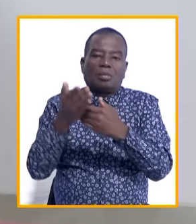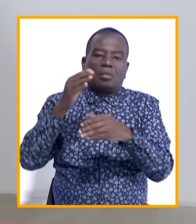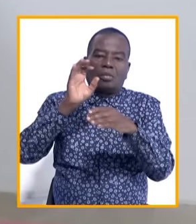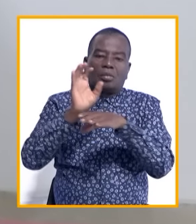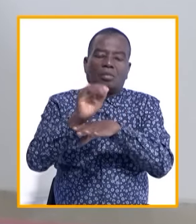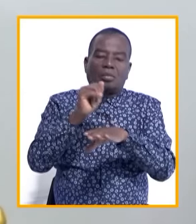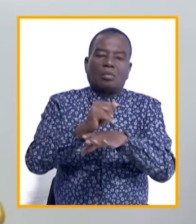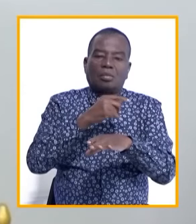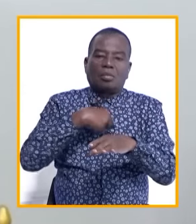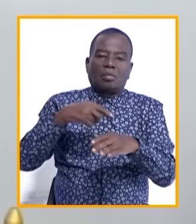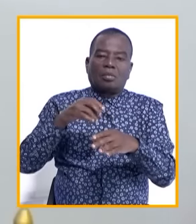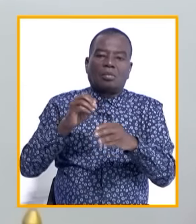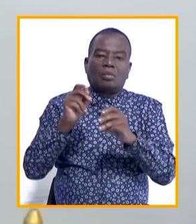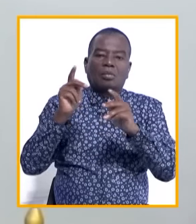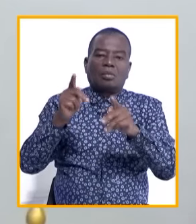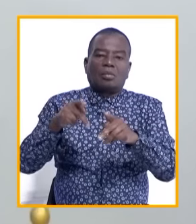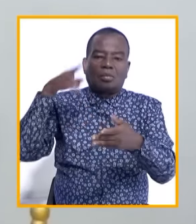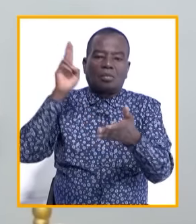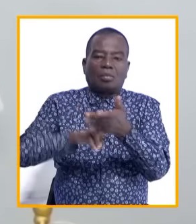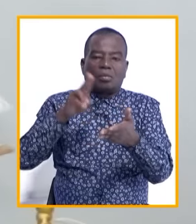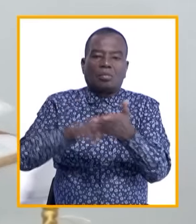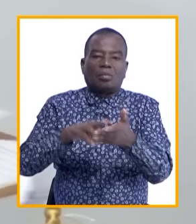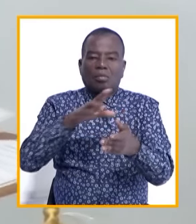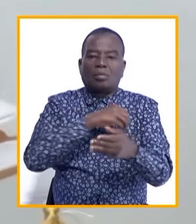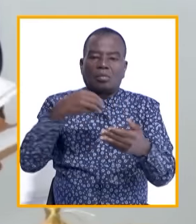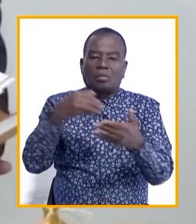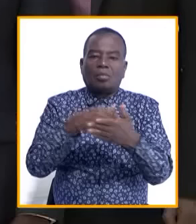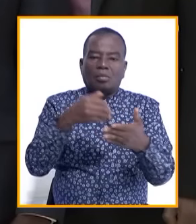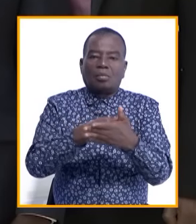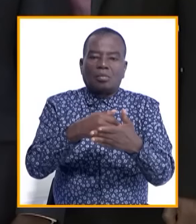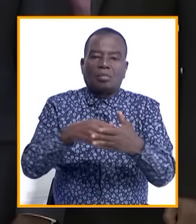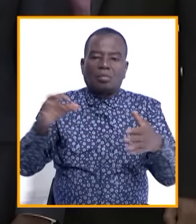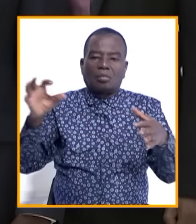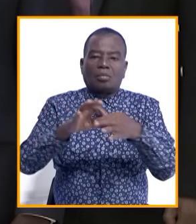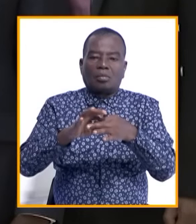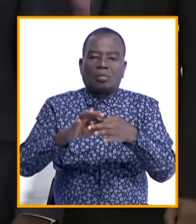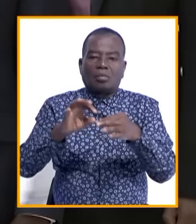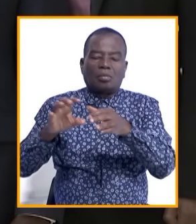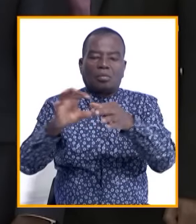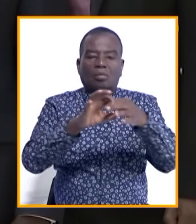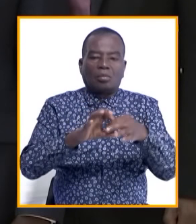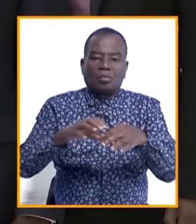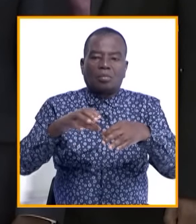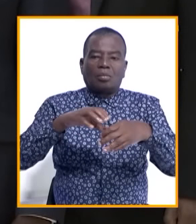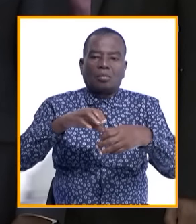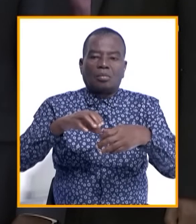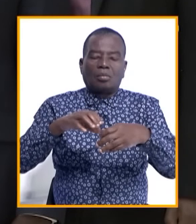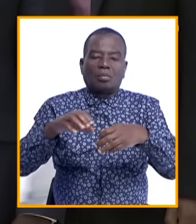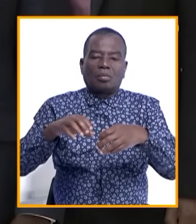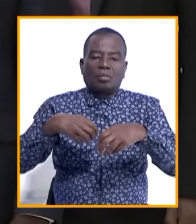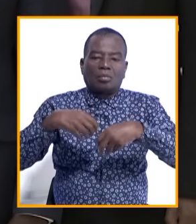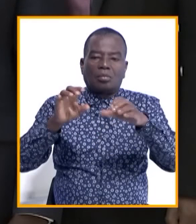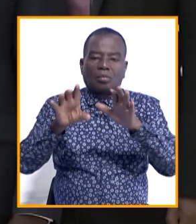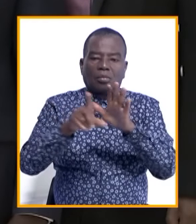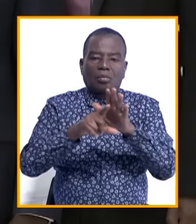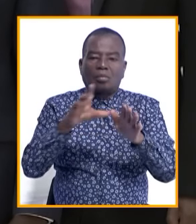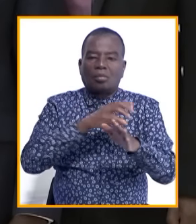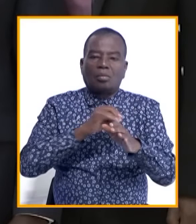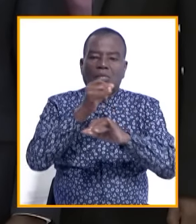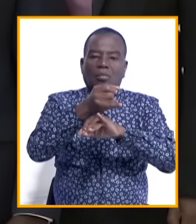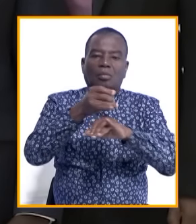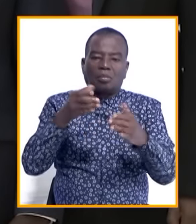également eu l'occasion de signer avec mon collègue un nouveau partenariat de coopération commerciale parce qu'on veut davantage